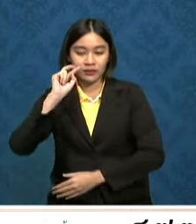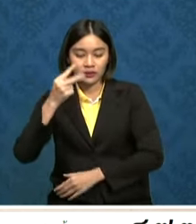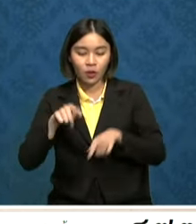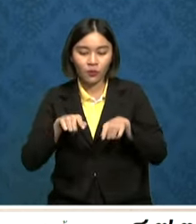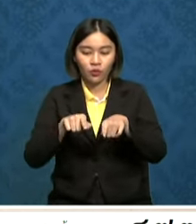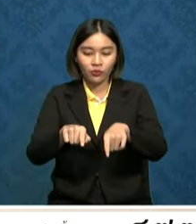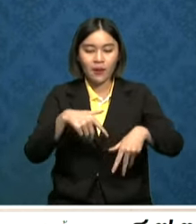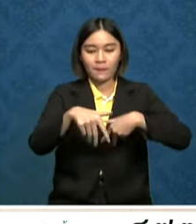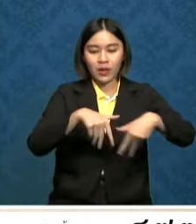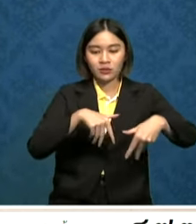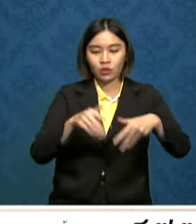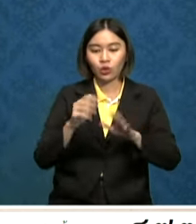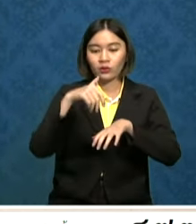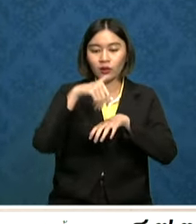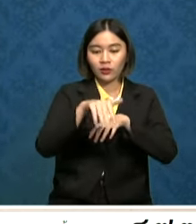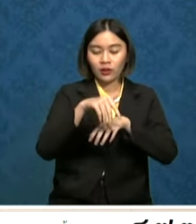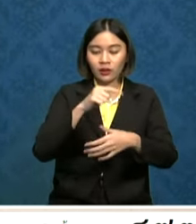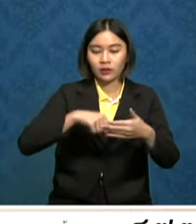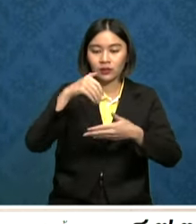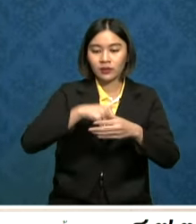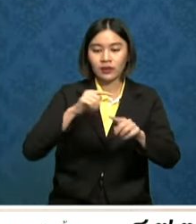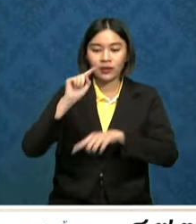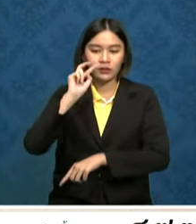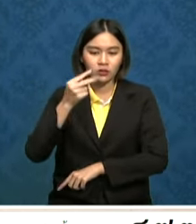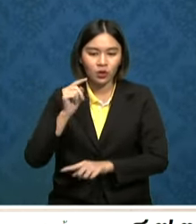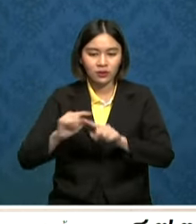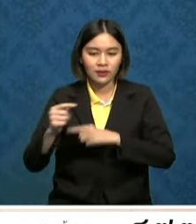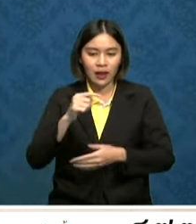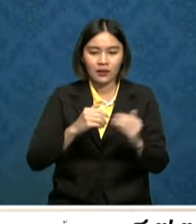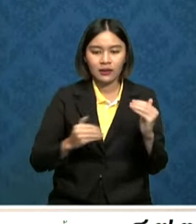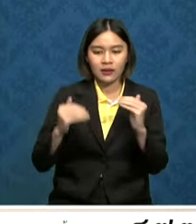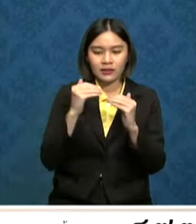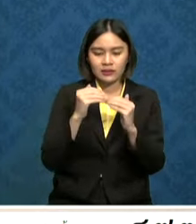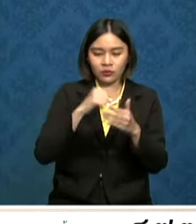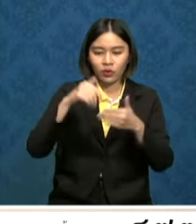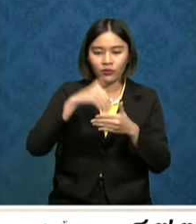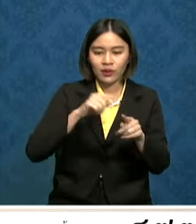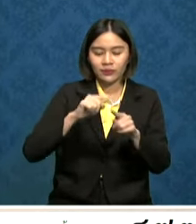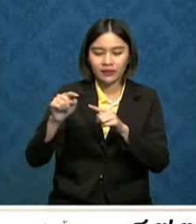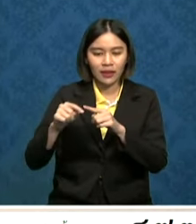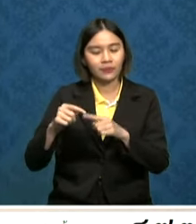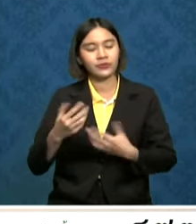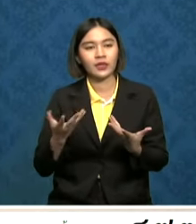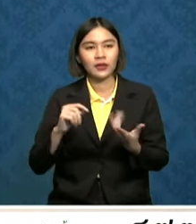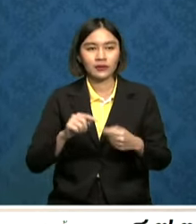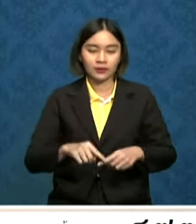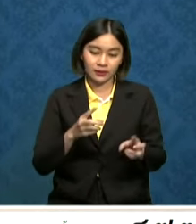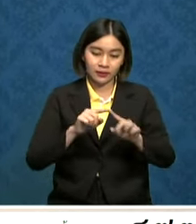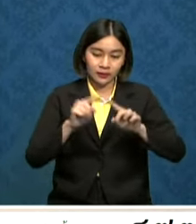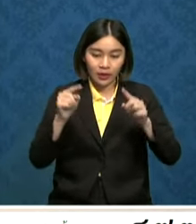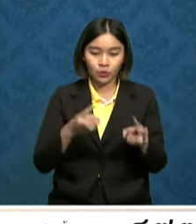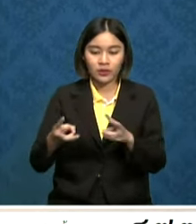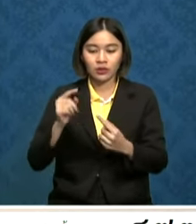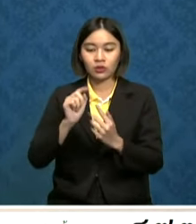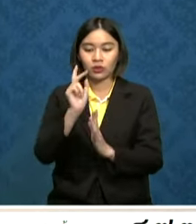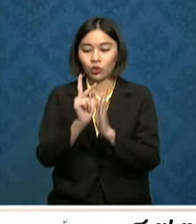ให้พี่น้องประชาชนที่อยู่นอกจากพื้นที่ที่มีการเลือกตั้งซ่อมนั้นสามารถไปใช้สิทธิ์ออกเสียงได้สะดวกขึ้นกว่าเดิมแต่การเปิดช่องตรงนี้ไว้ในทางกฎหมาย